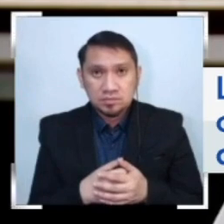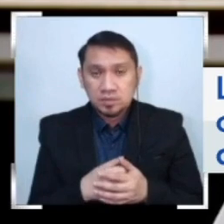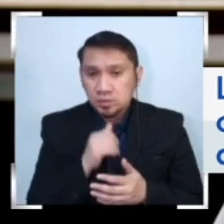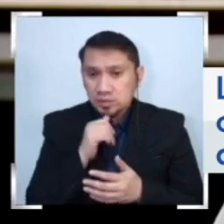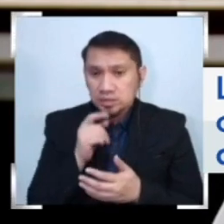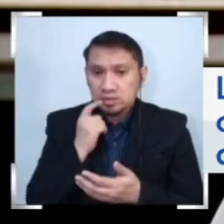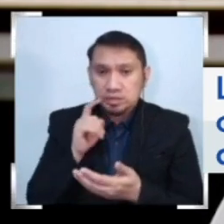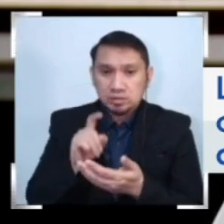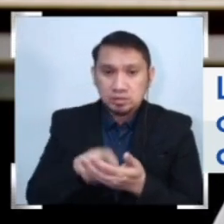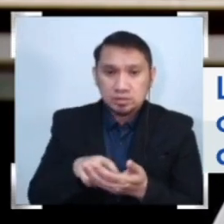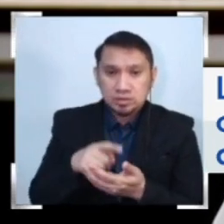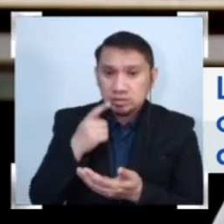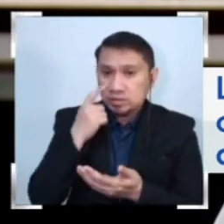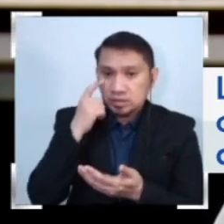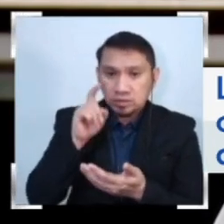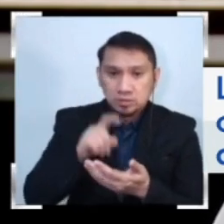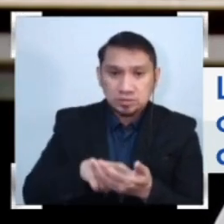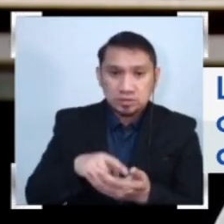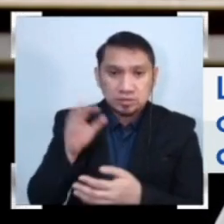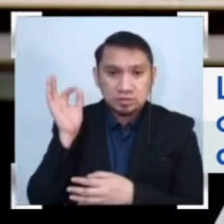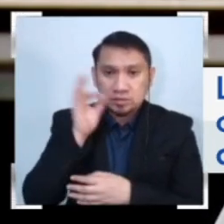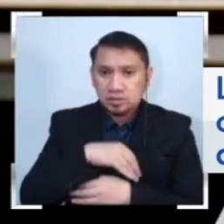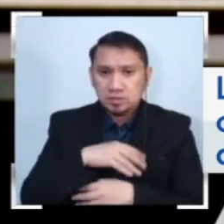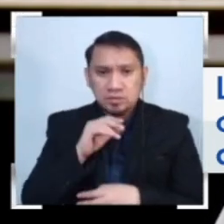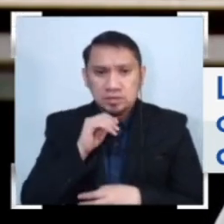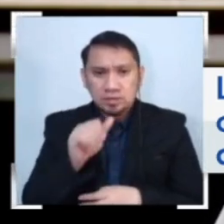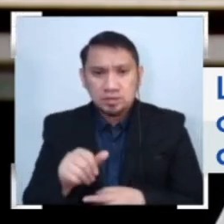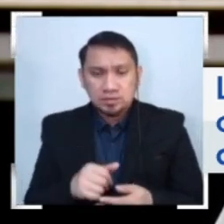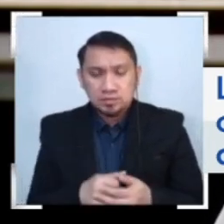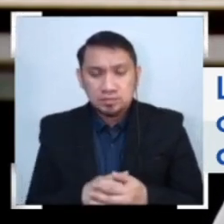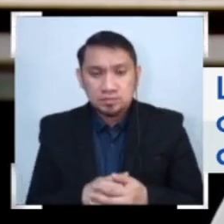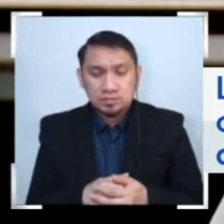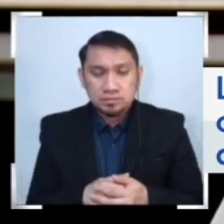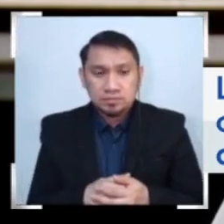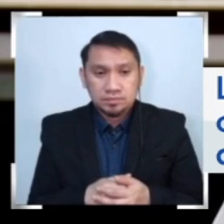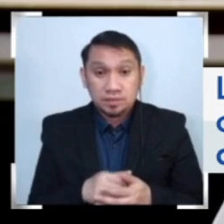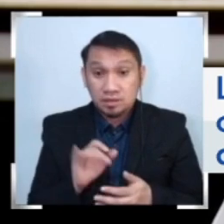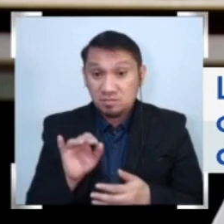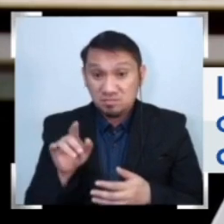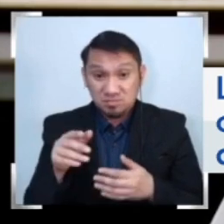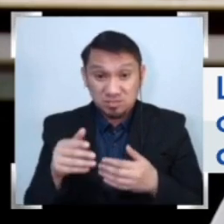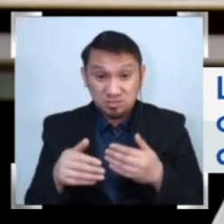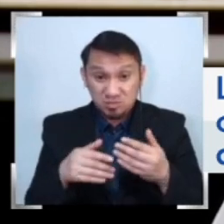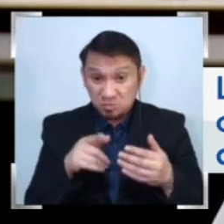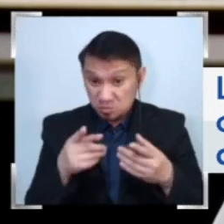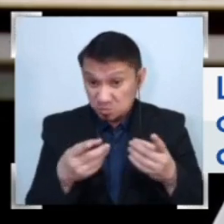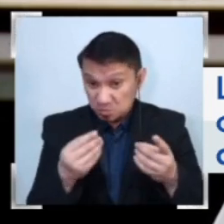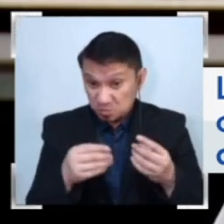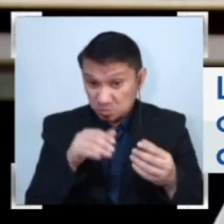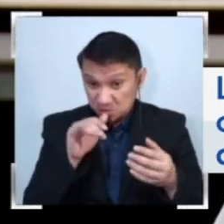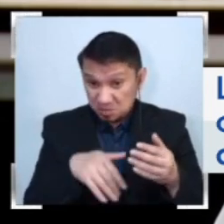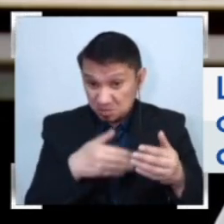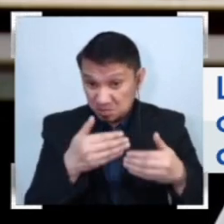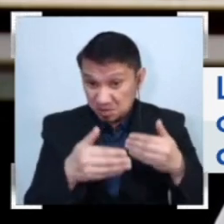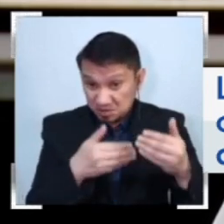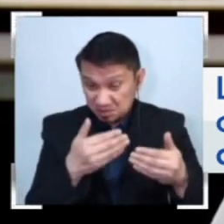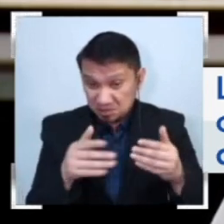ikaw eh, nasa itan na possessing that license, eh mas malaki pa ang